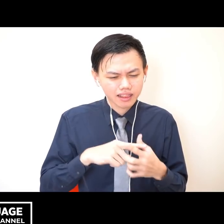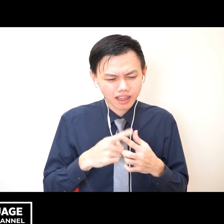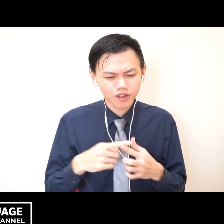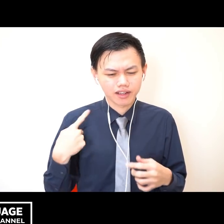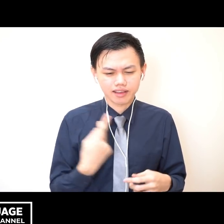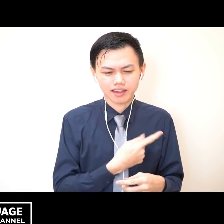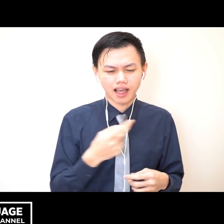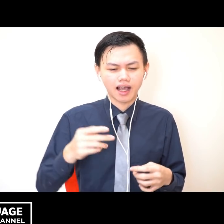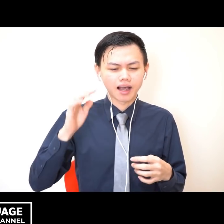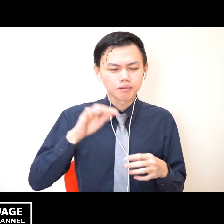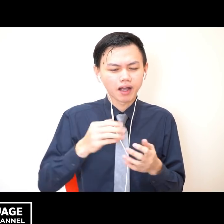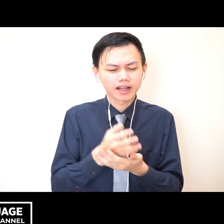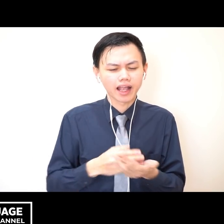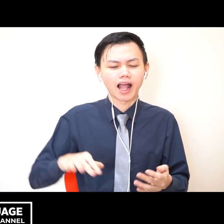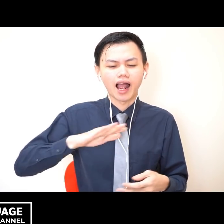tersebut?